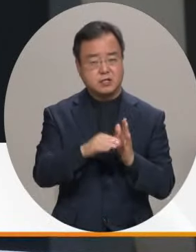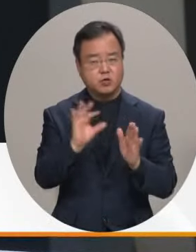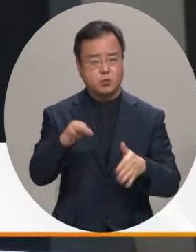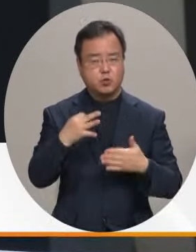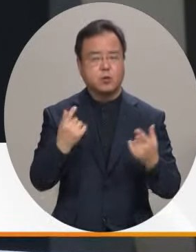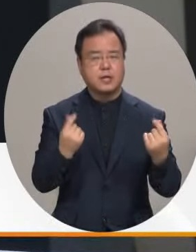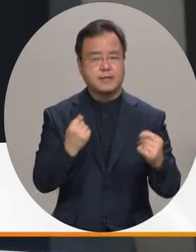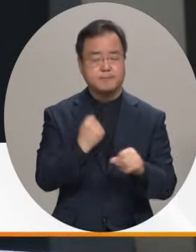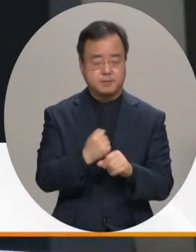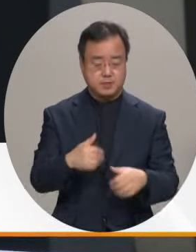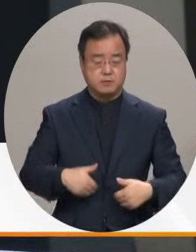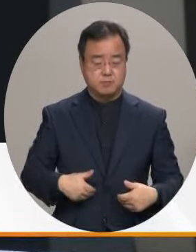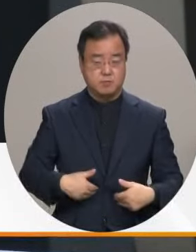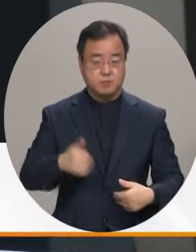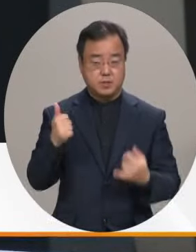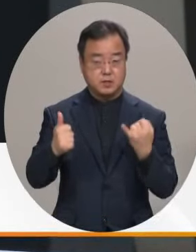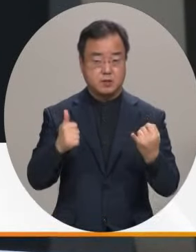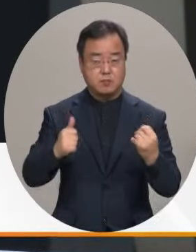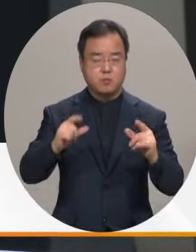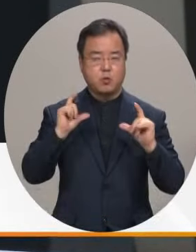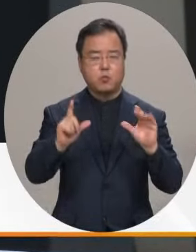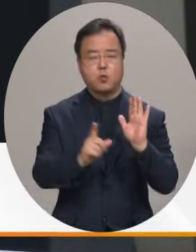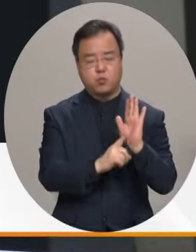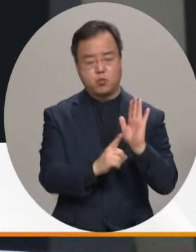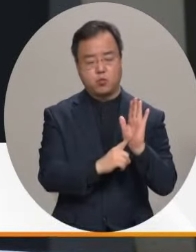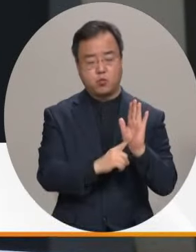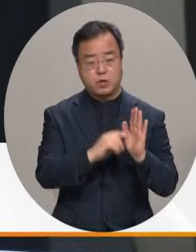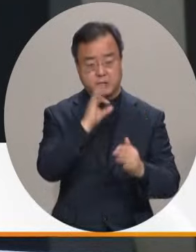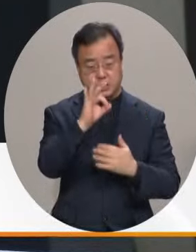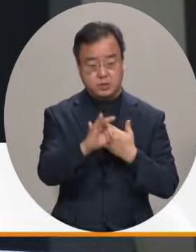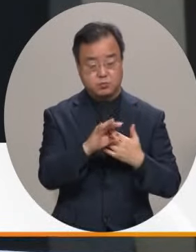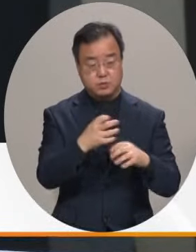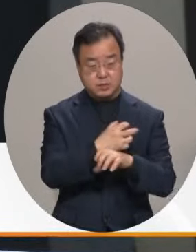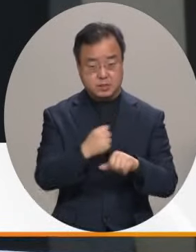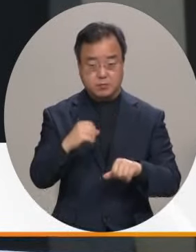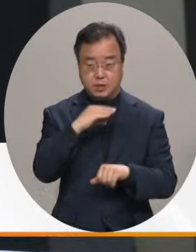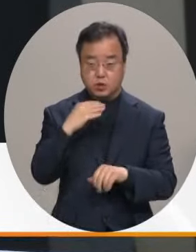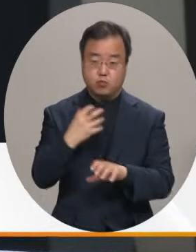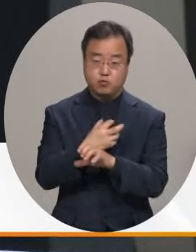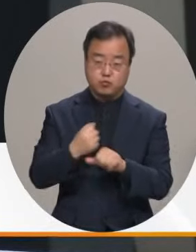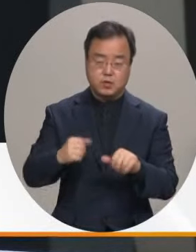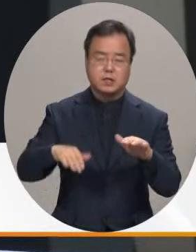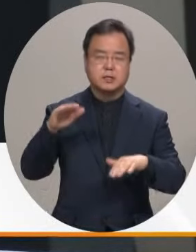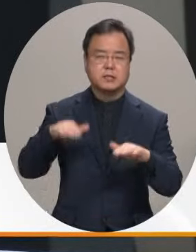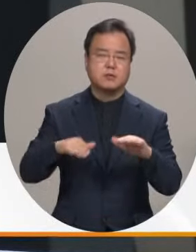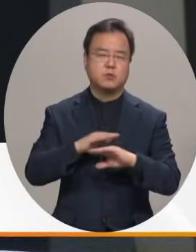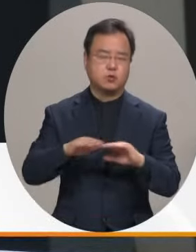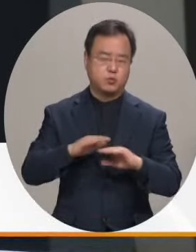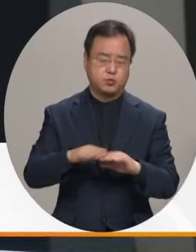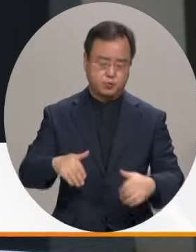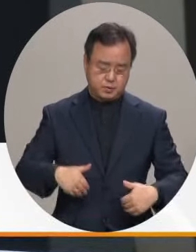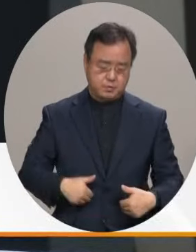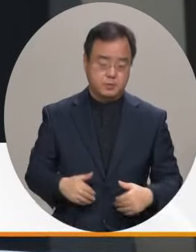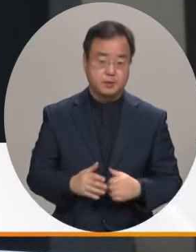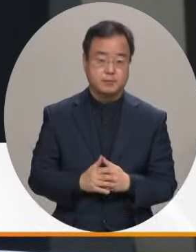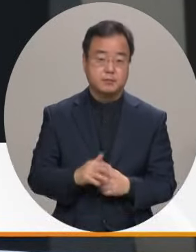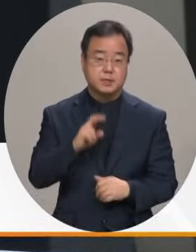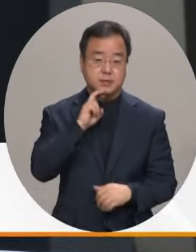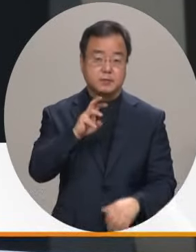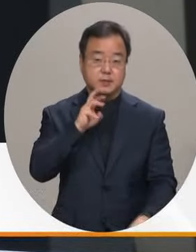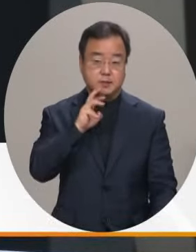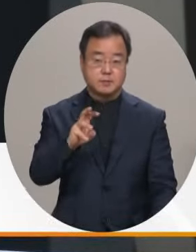공시 제도를 도입해서 정규직과 비정규직 간의 차별을 해소하는 노력이 필요합니다 현재 2 30대 여성이